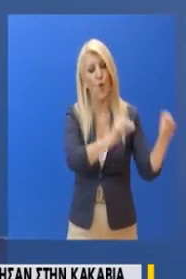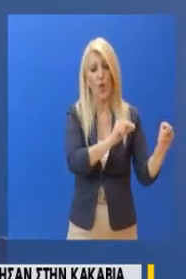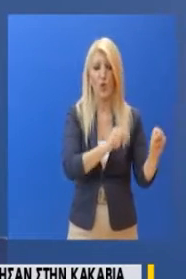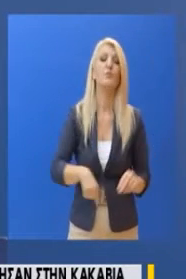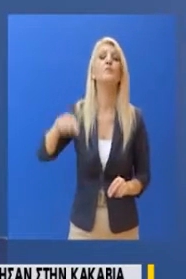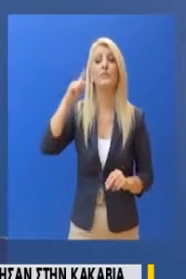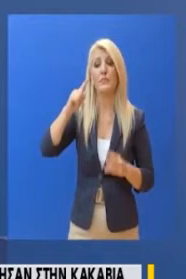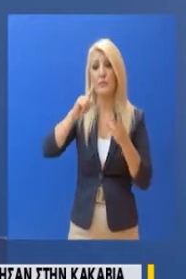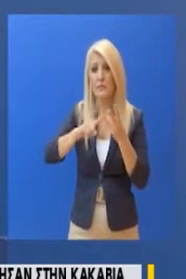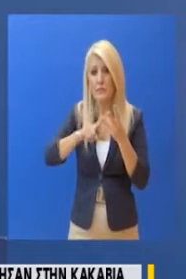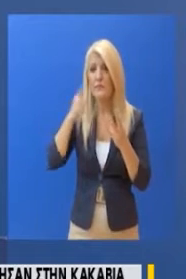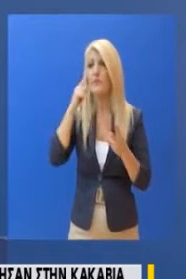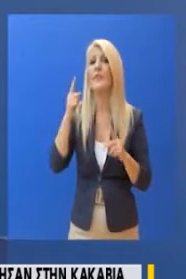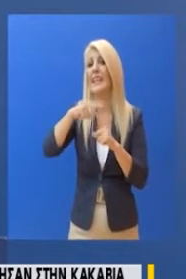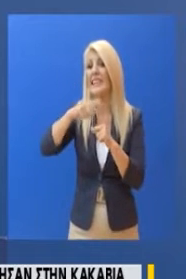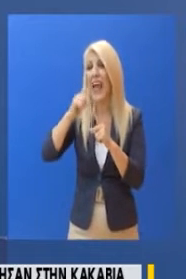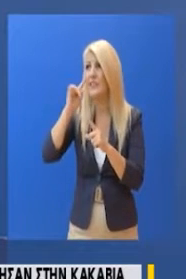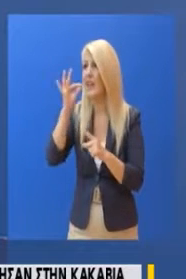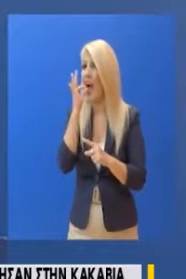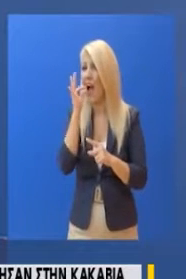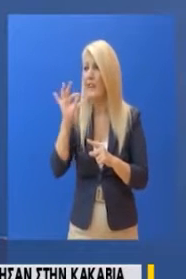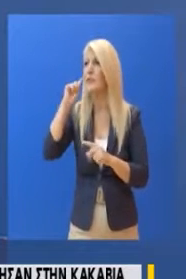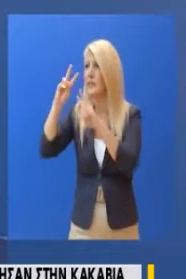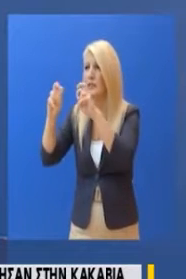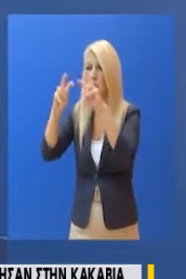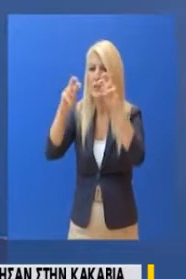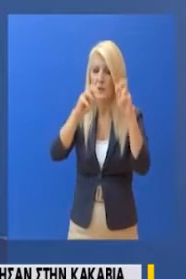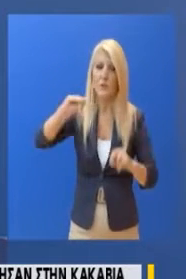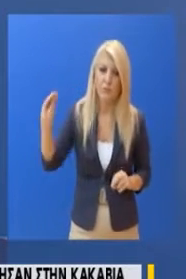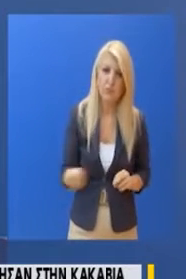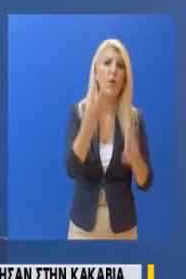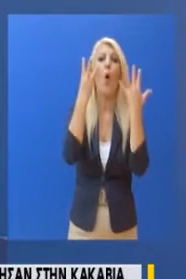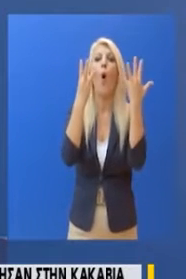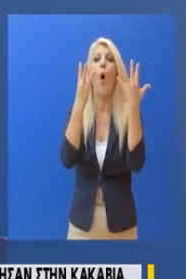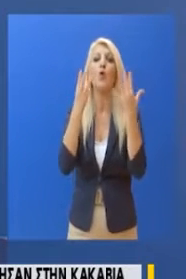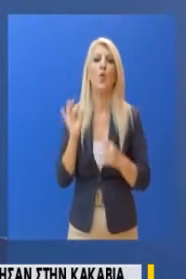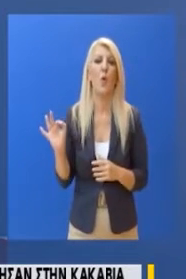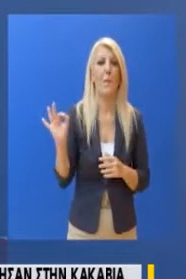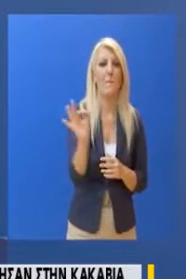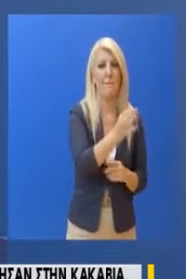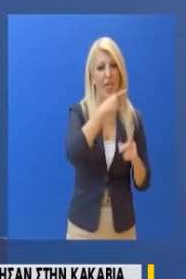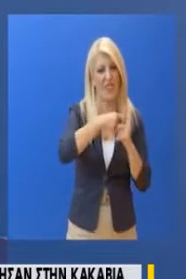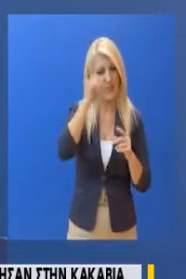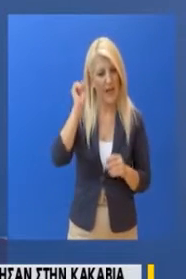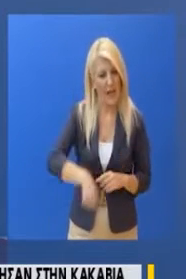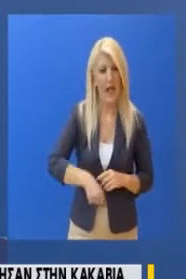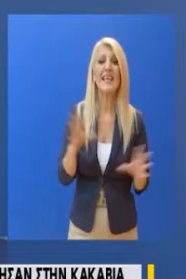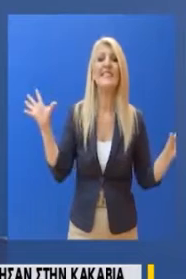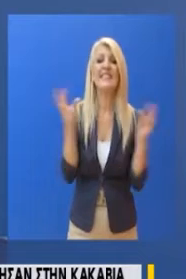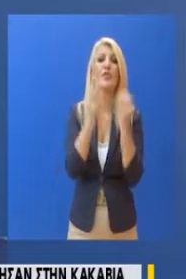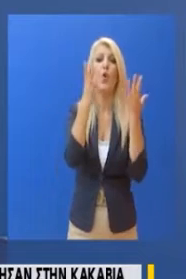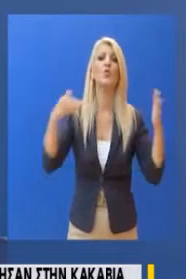των δειγματοληψιών στα σύνορά μας με 8 θετικά κρούσματα σε σύνολο 866 στην Κακαβιά και με